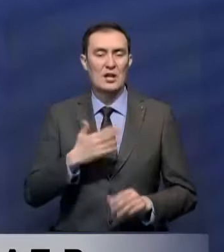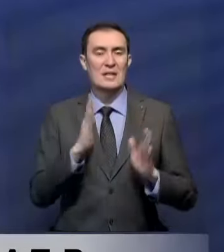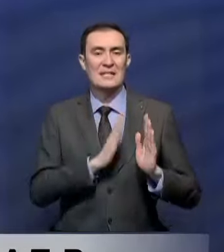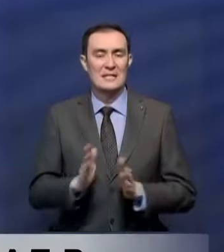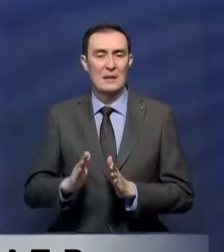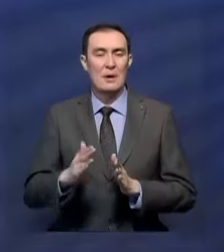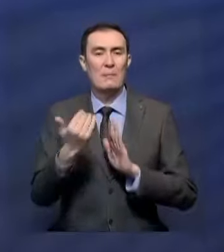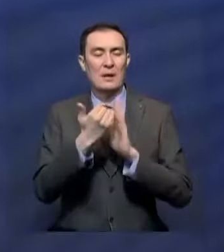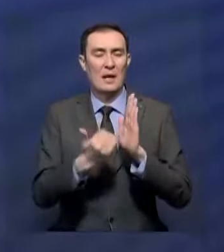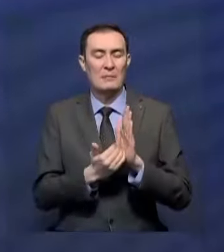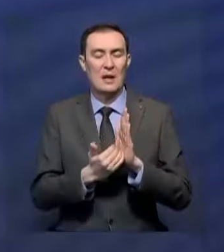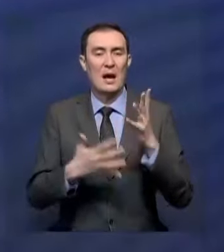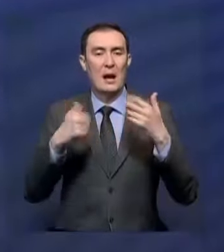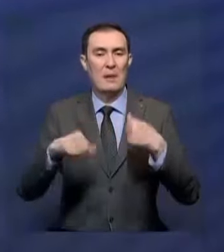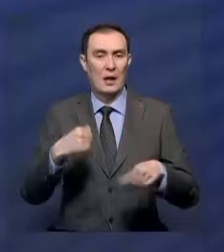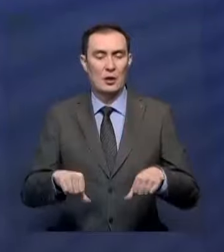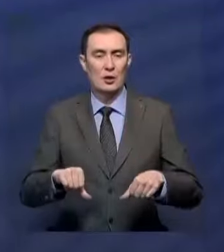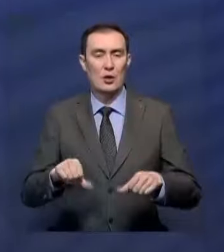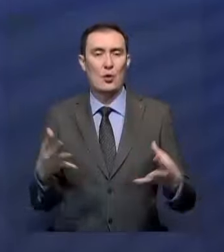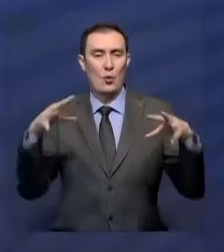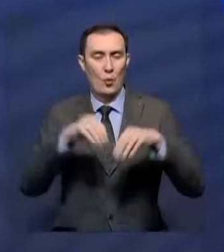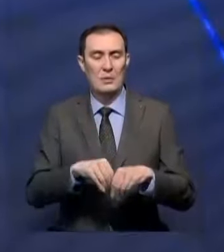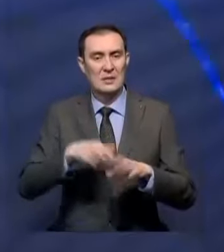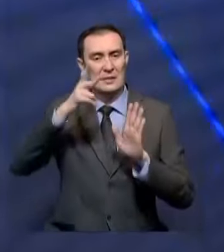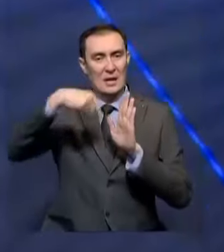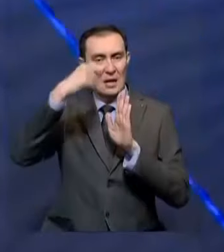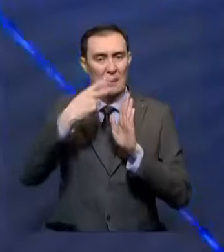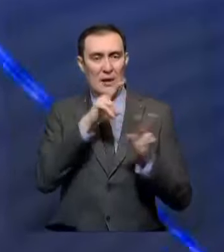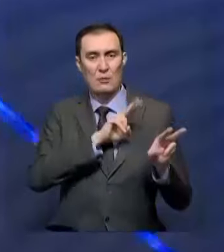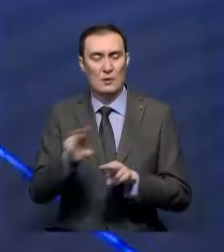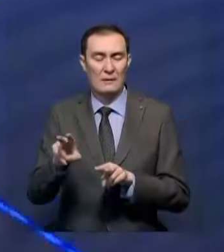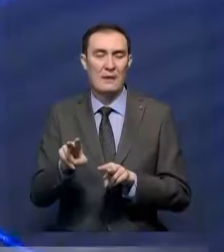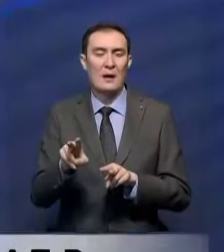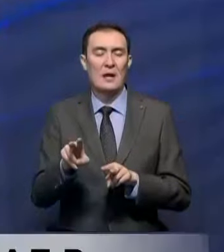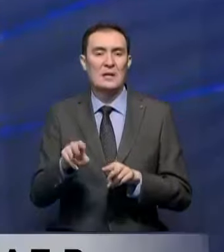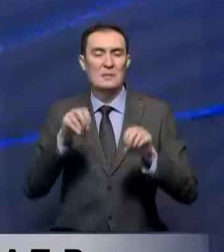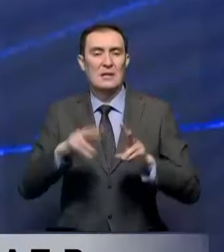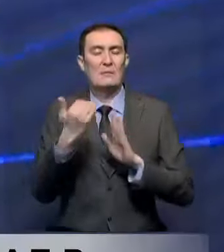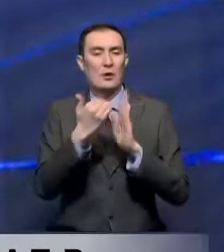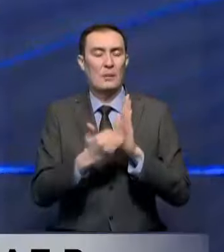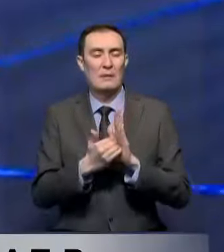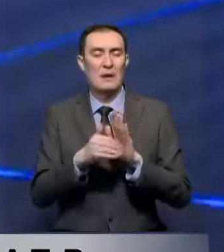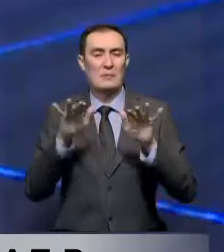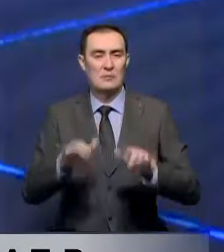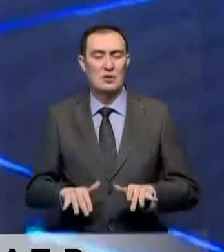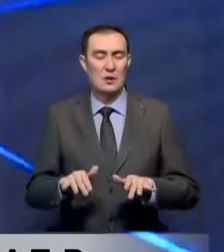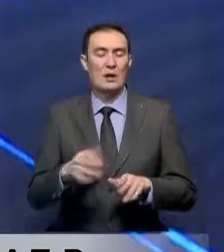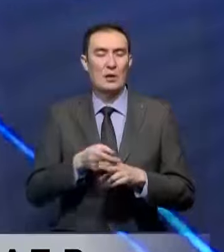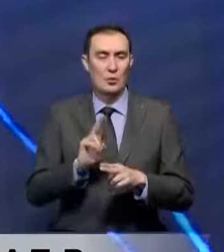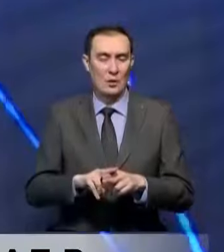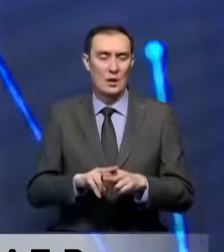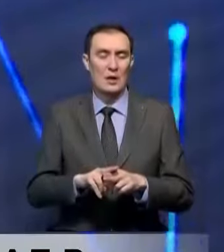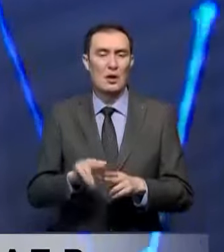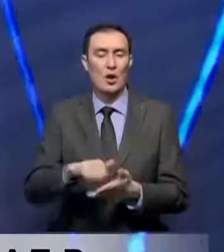это программно-аппаратный комплекс, состоящий из камер видеонаблюдения, лазеров, IoT-датчиков, программного обеспечения, которые